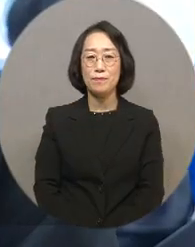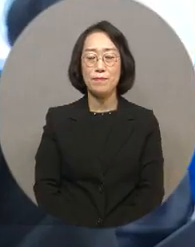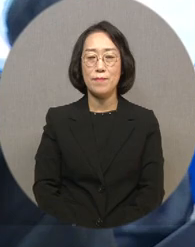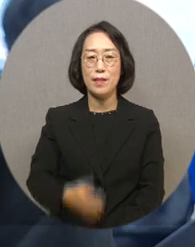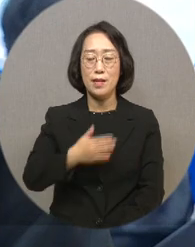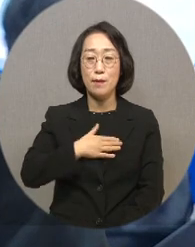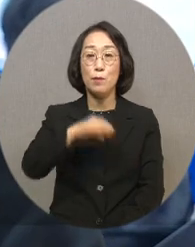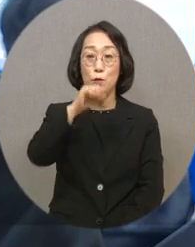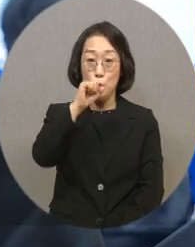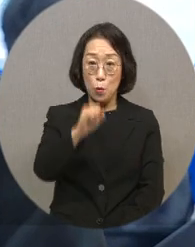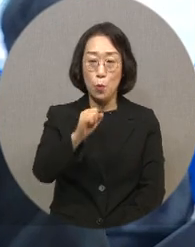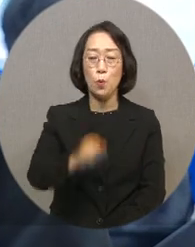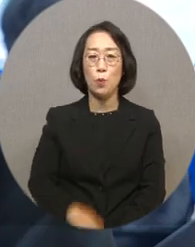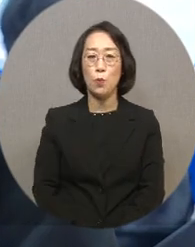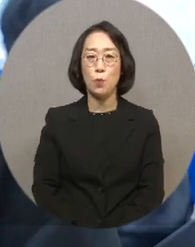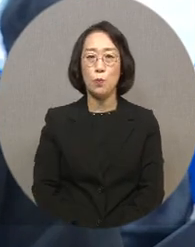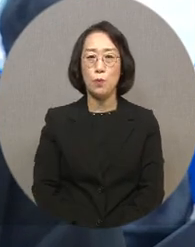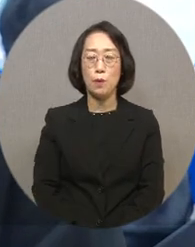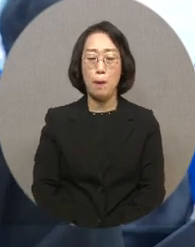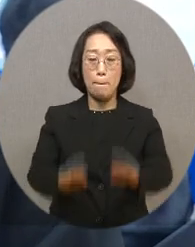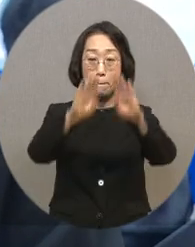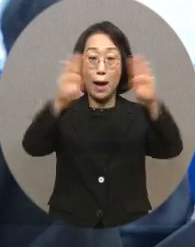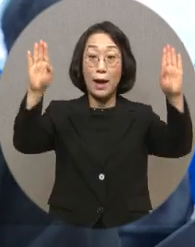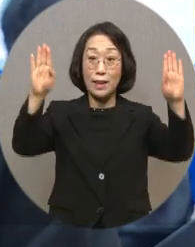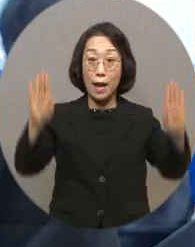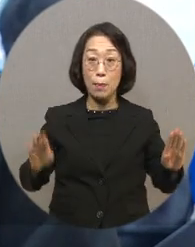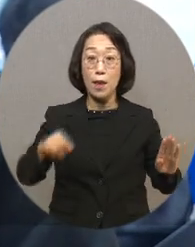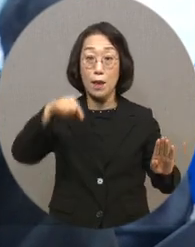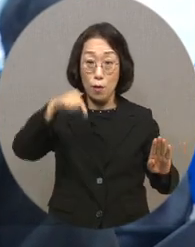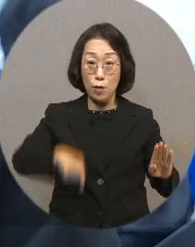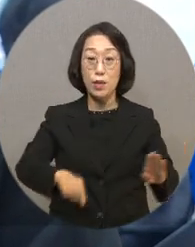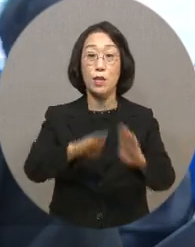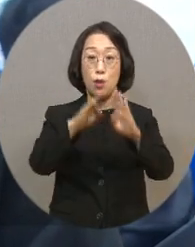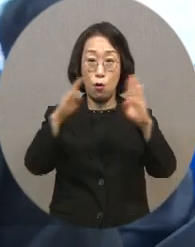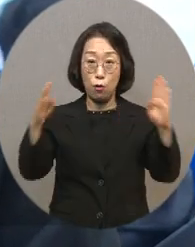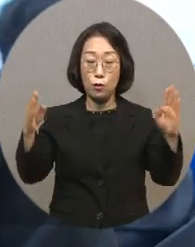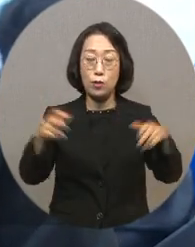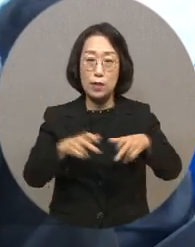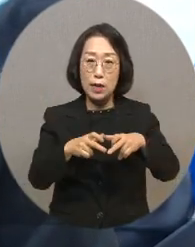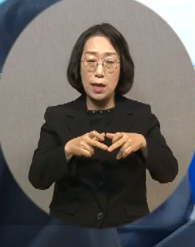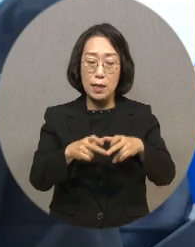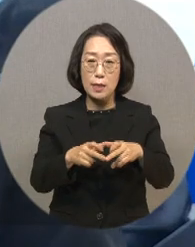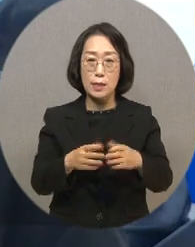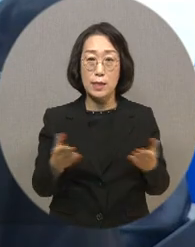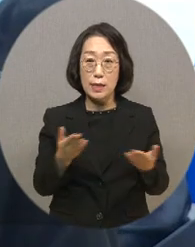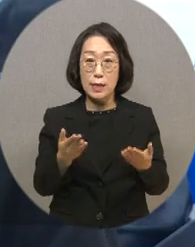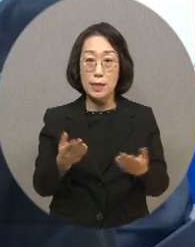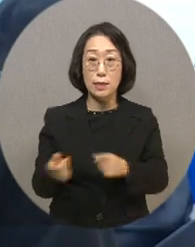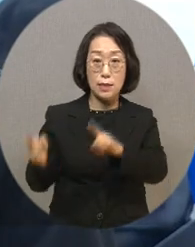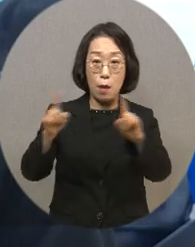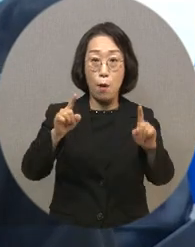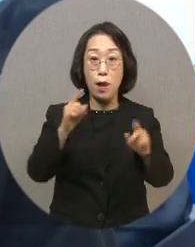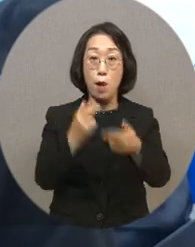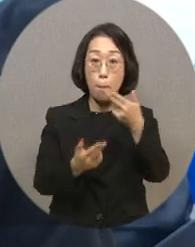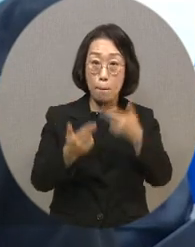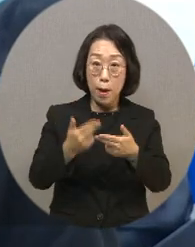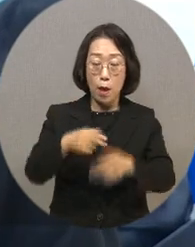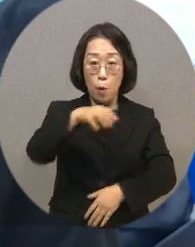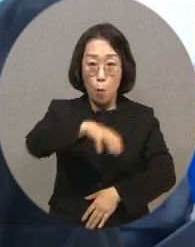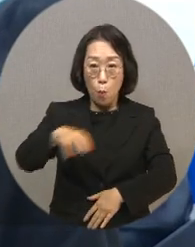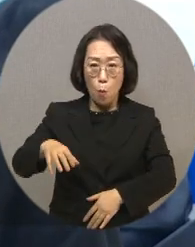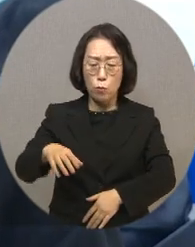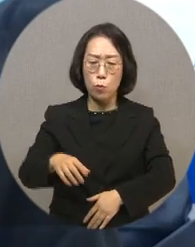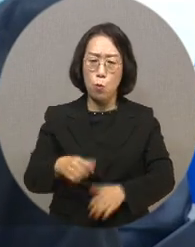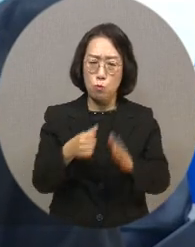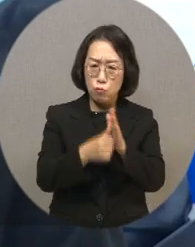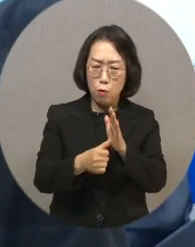기분도 굉장히 좋았고요. 이번 박람회를 이제 통해서 장애 직업재활 시설이 다양한 그런 품종들을 생산할 수